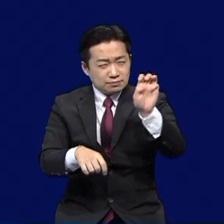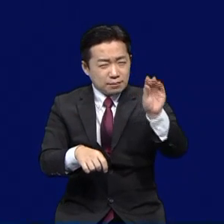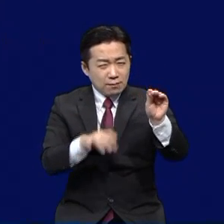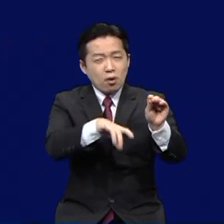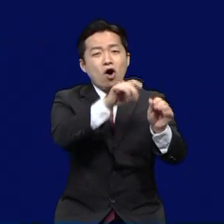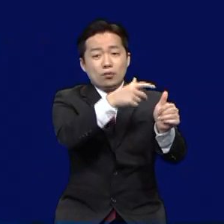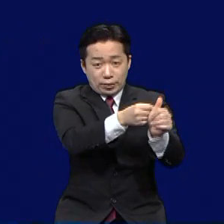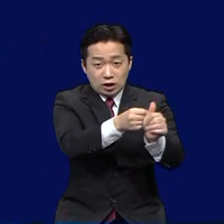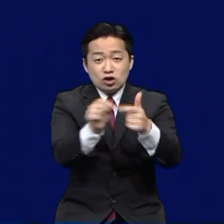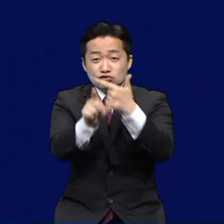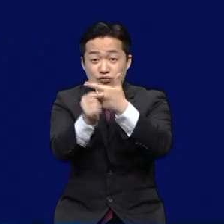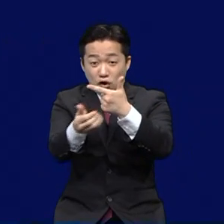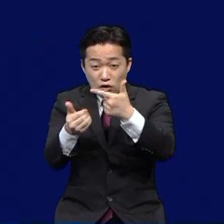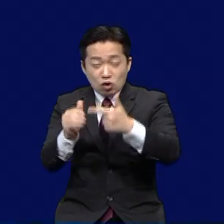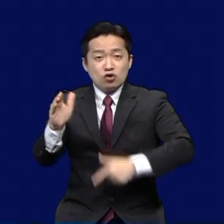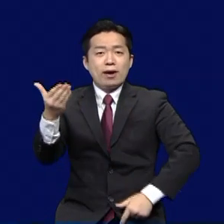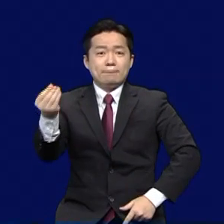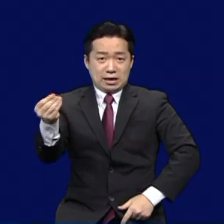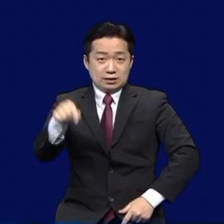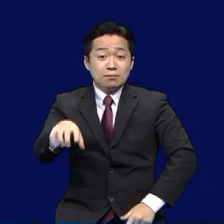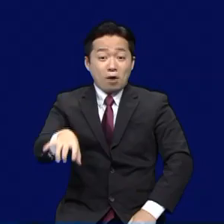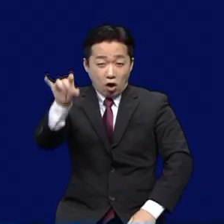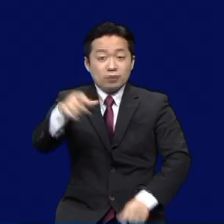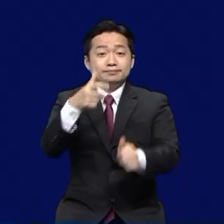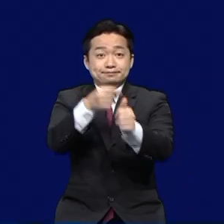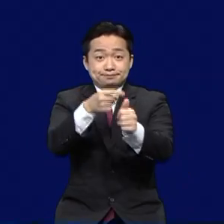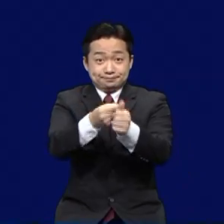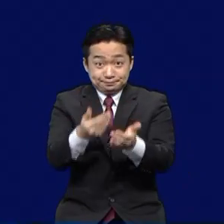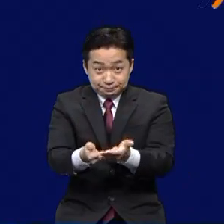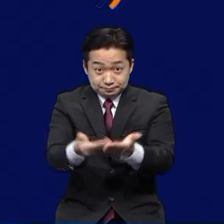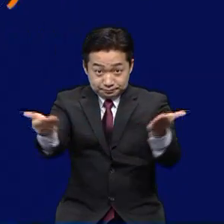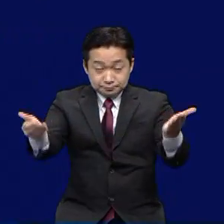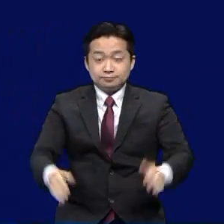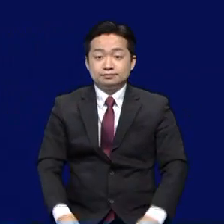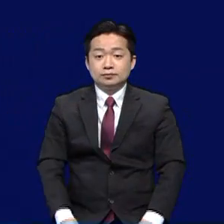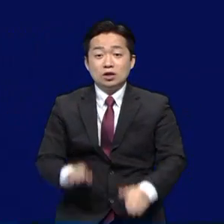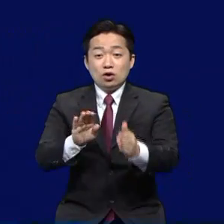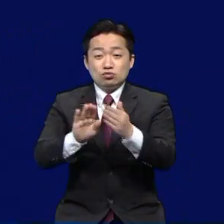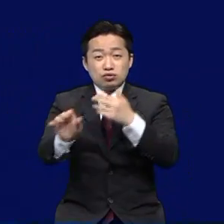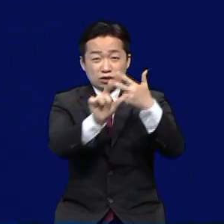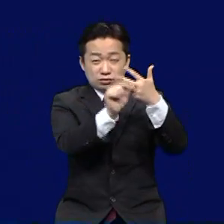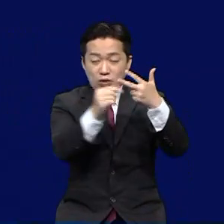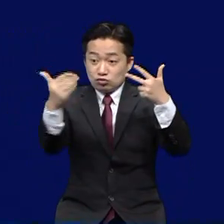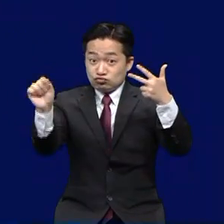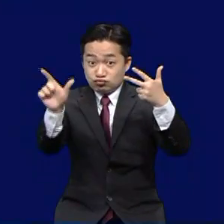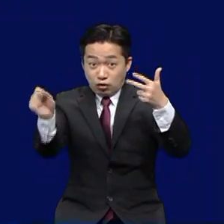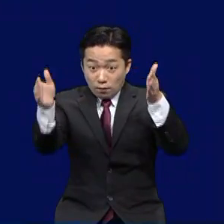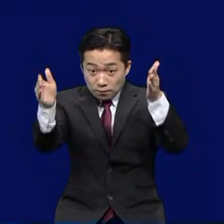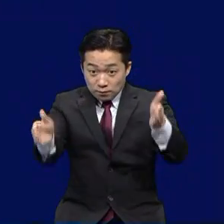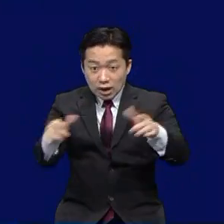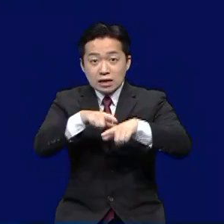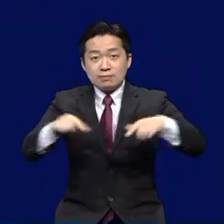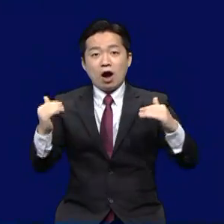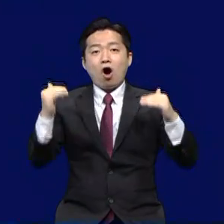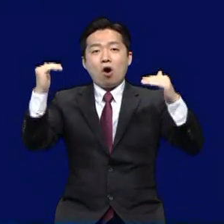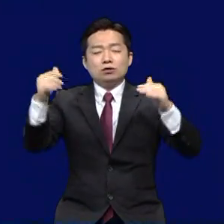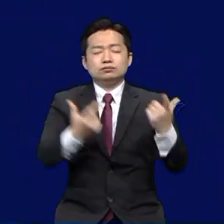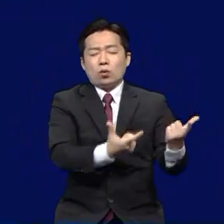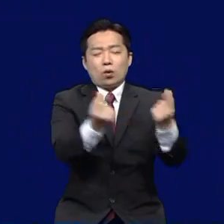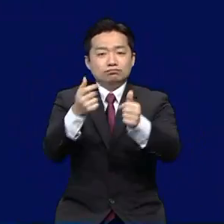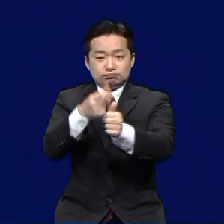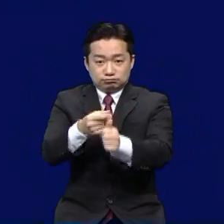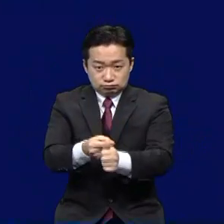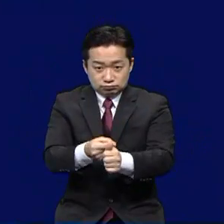6월까지 900만 명이 먼저 백신을 맞습니다 이후 7월부터 9월까지 일반 성인이 접종 봤는데